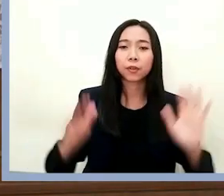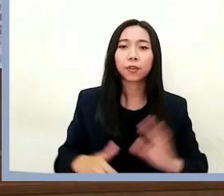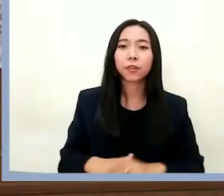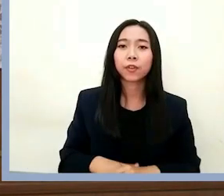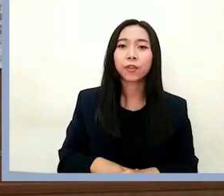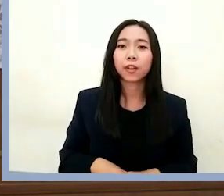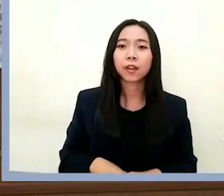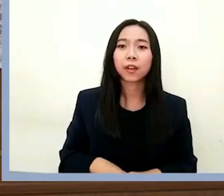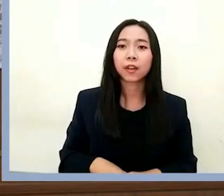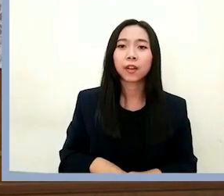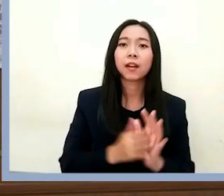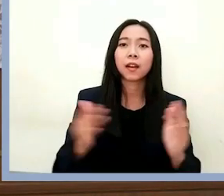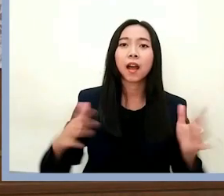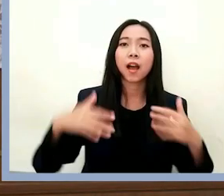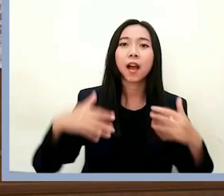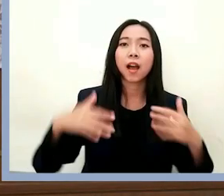manusia